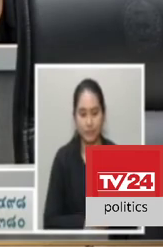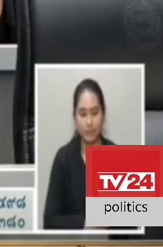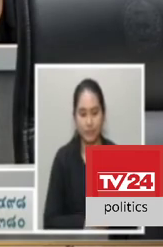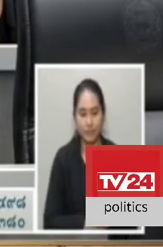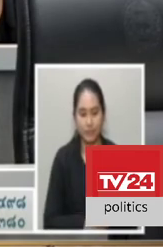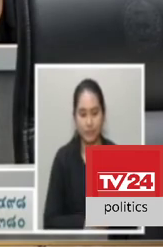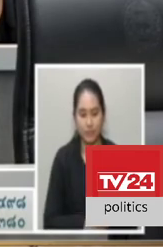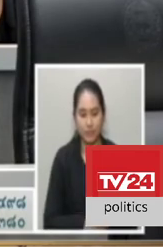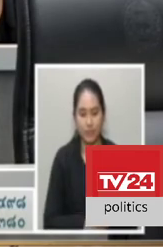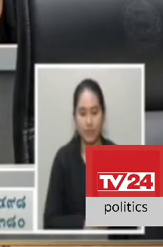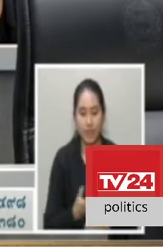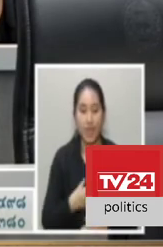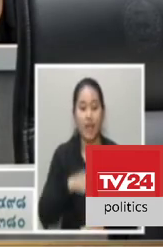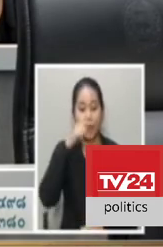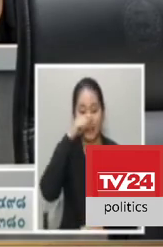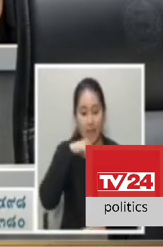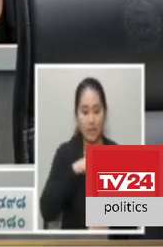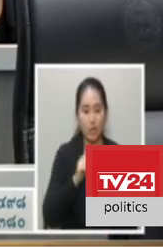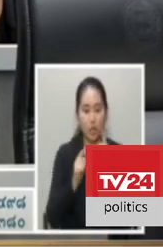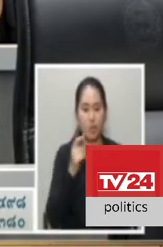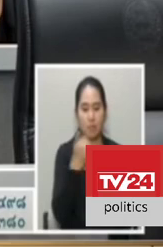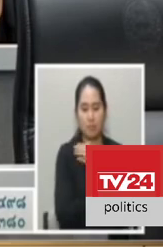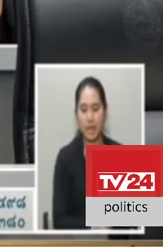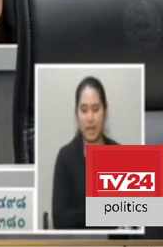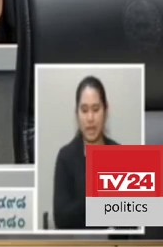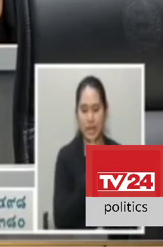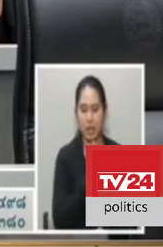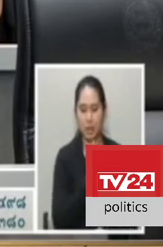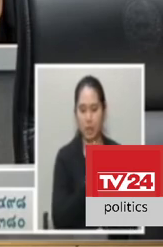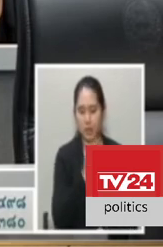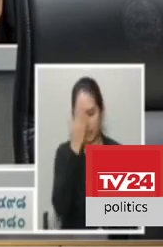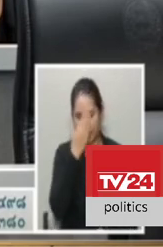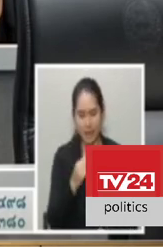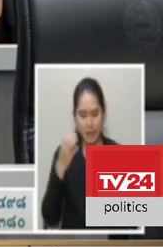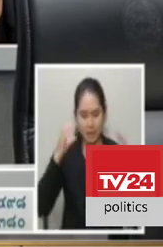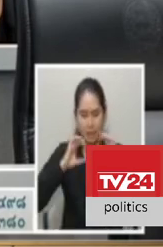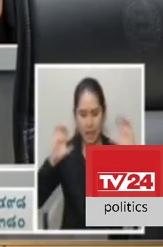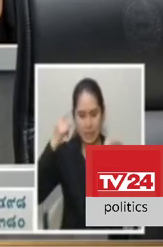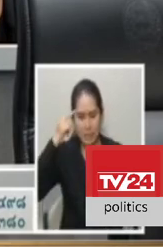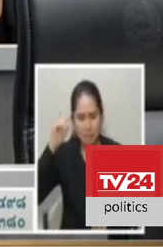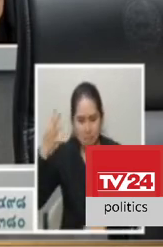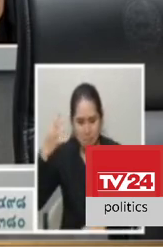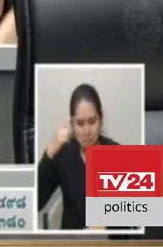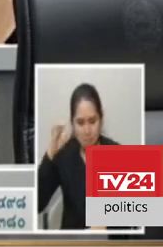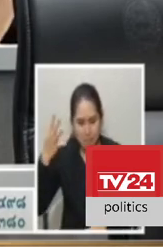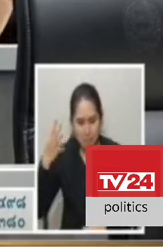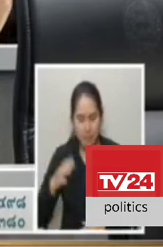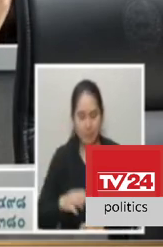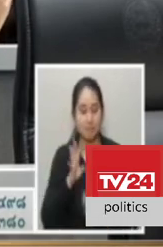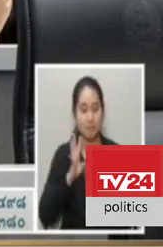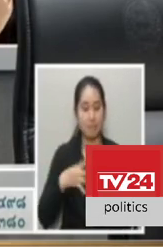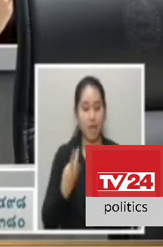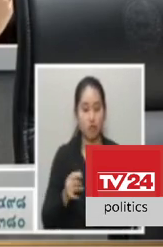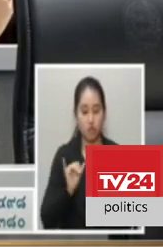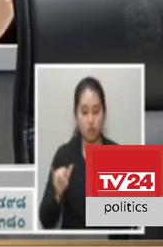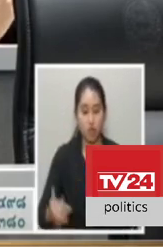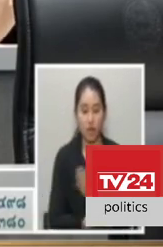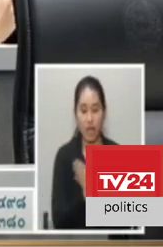รจาแบบโดดเดี่ยวประเทศเดียวทำไมรัฐบาลไทยไม่คิดในเชิงยุทธศาสตร์ใช้โอกาสในการประชุม